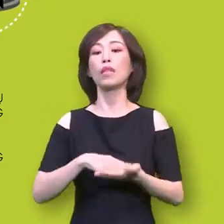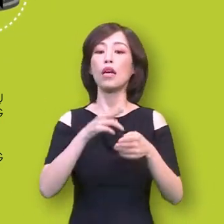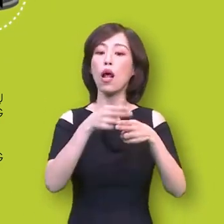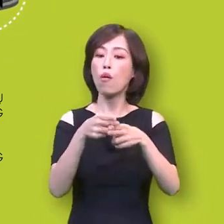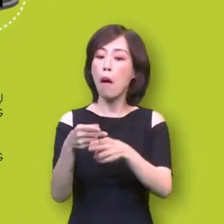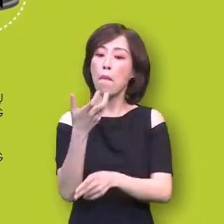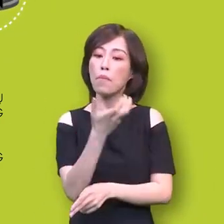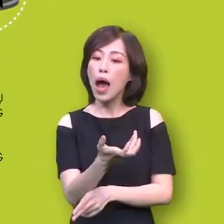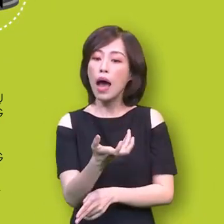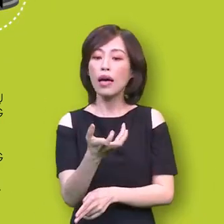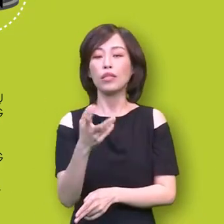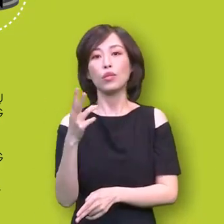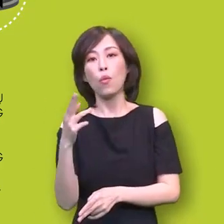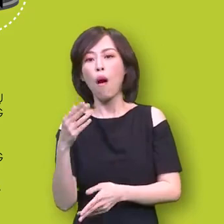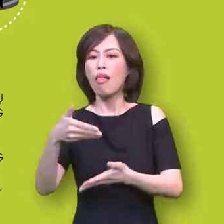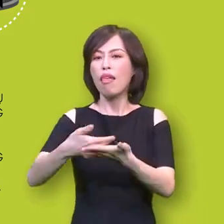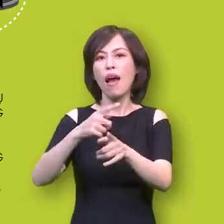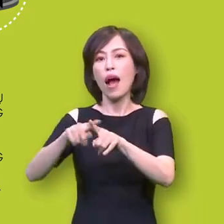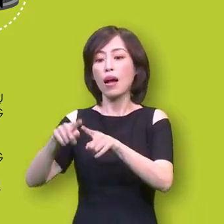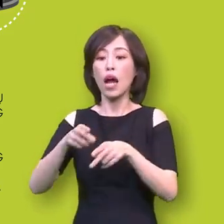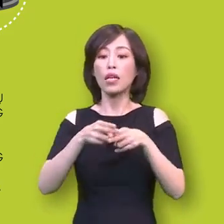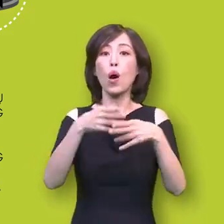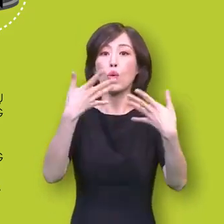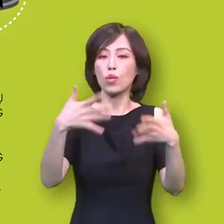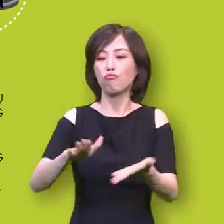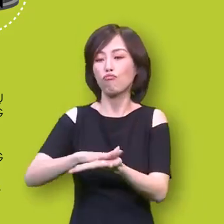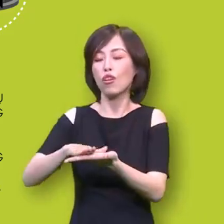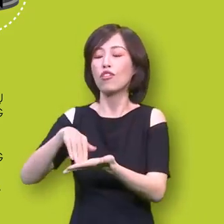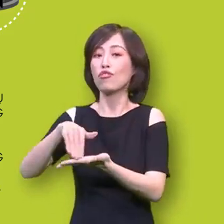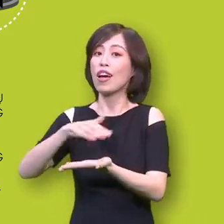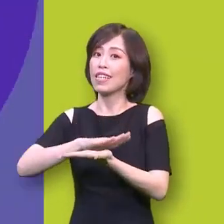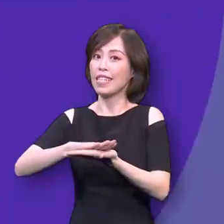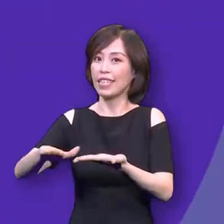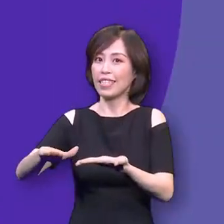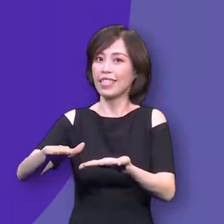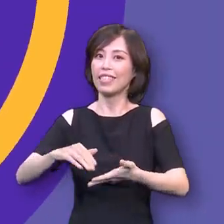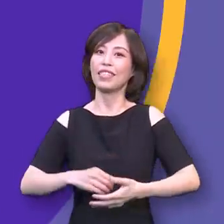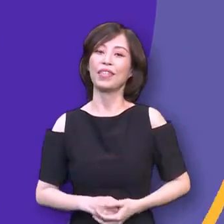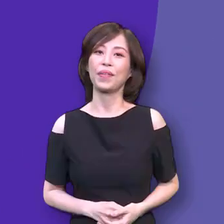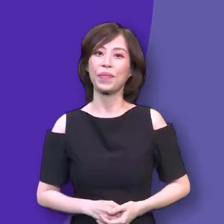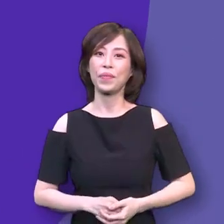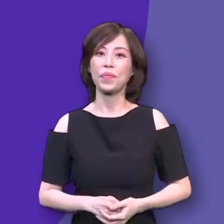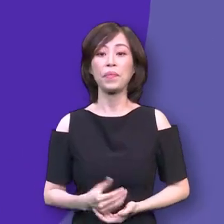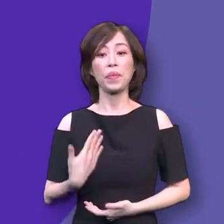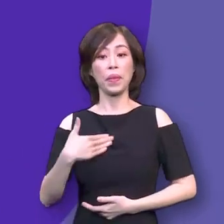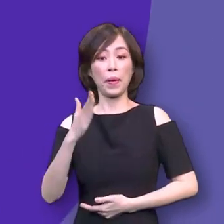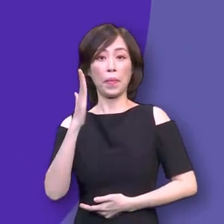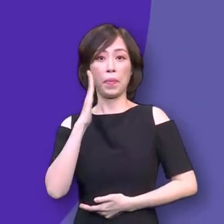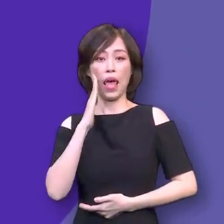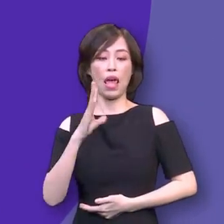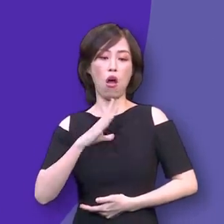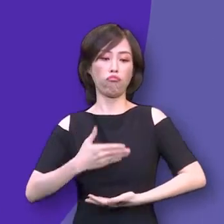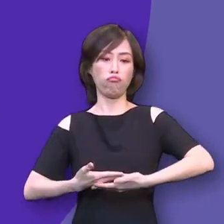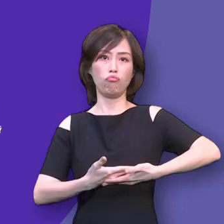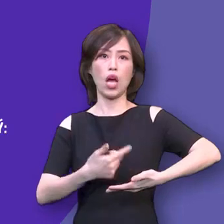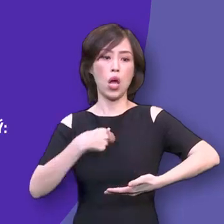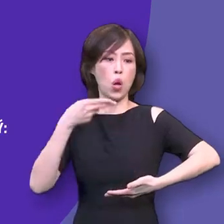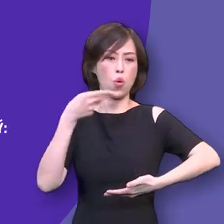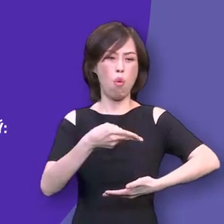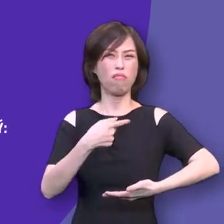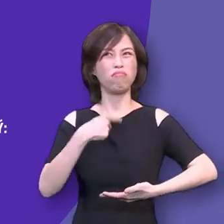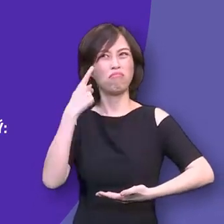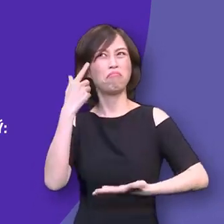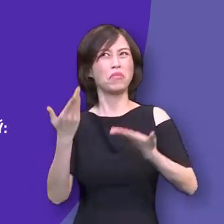dụng cụ chế biến ăn dặm, bát, thìa trước và sau khi cho trẻ ăn. Đối với bà mẹ nuôi con bú có biểu hiện nghi ngờ